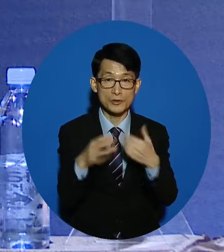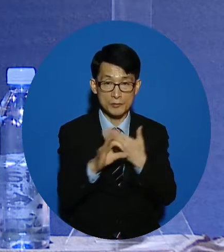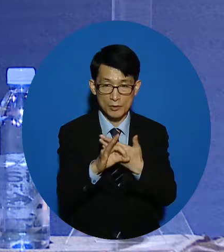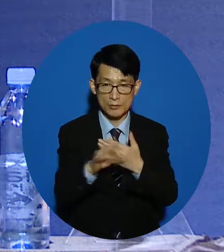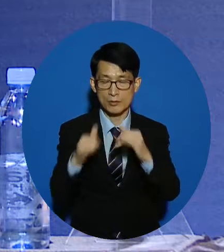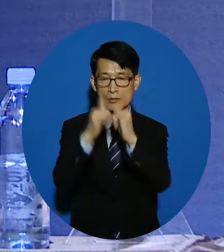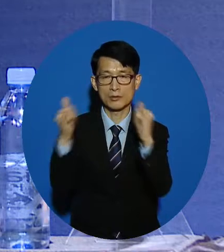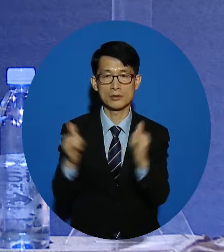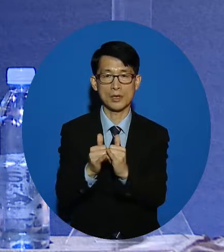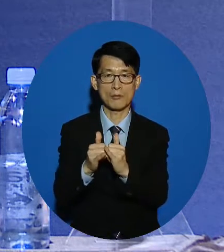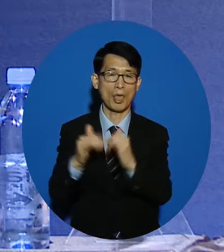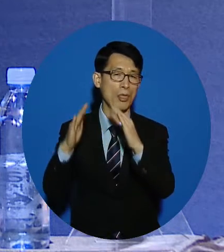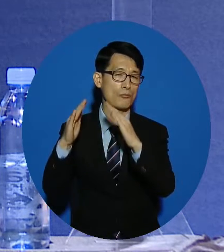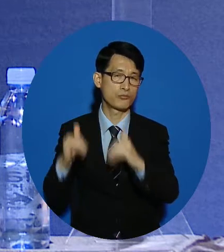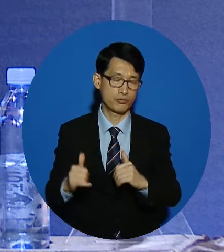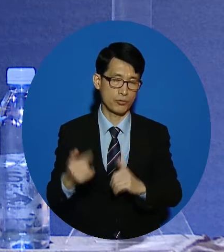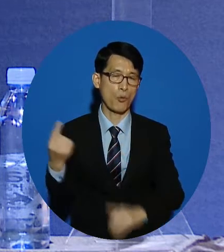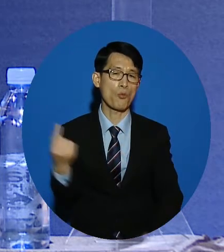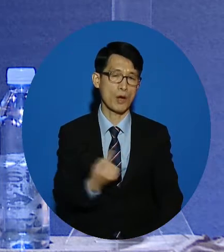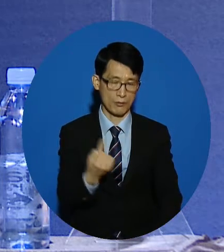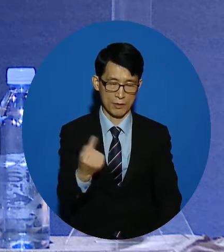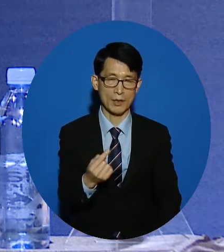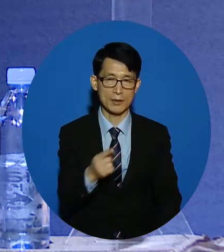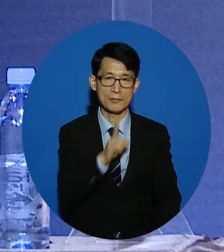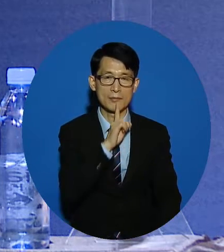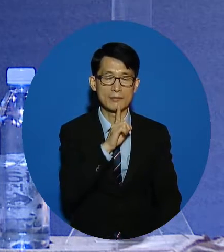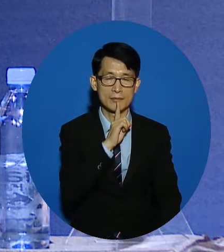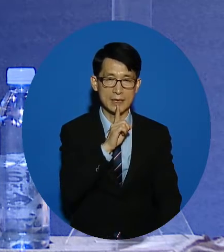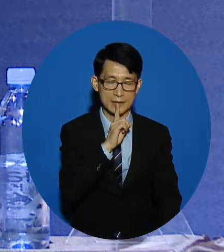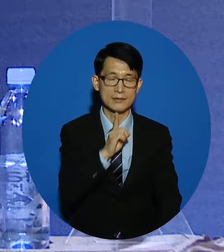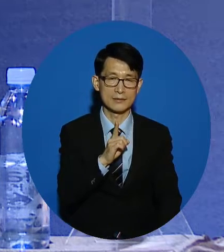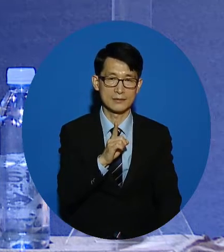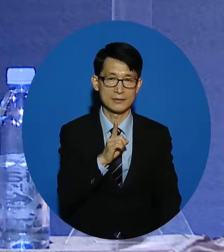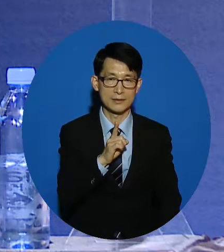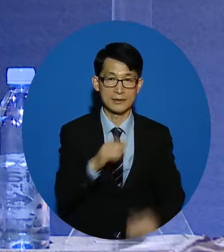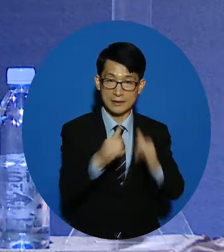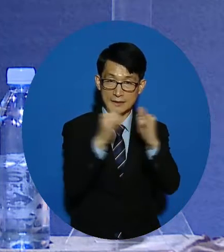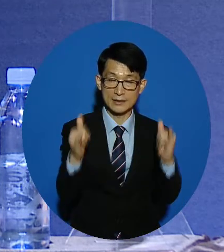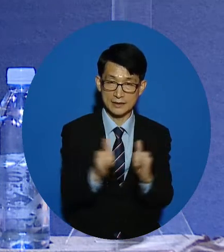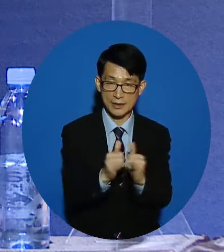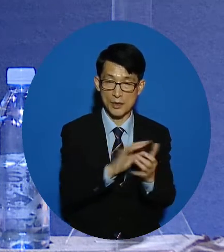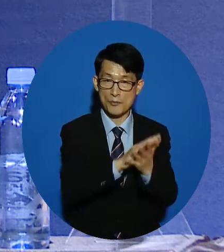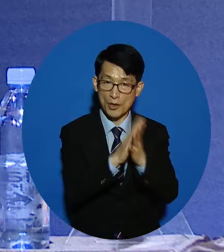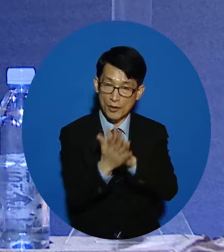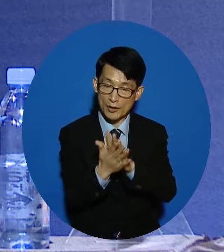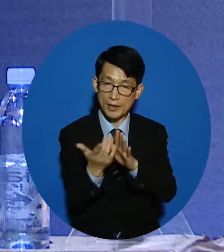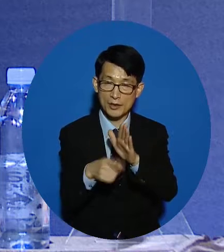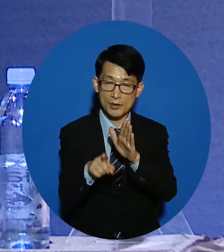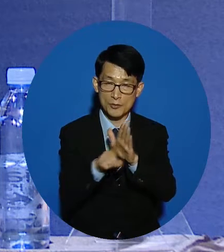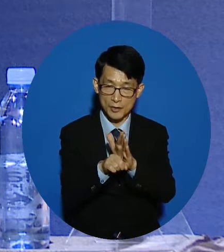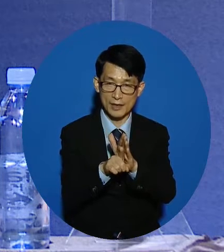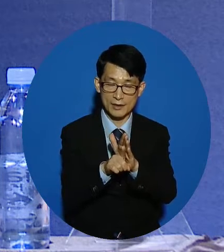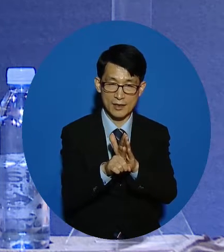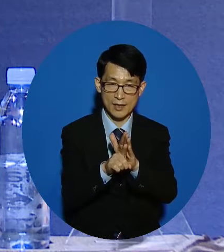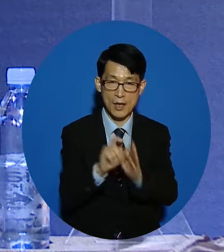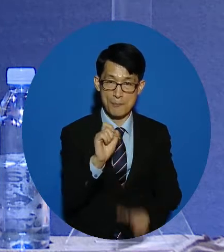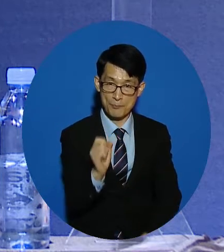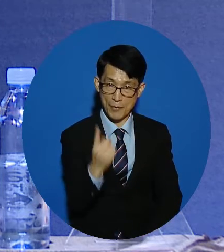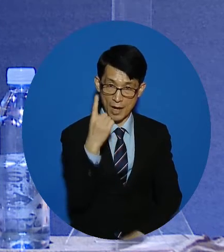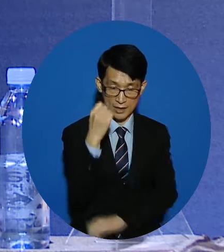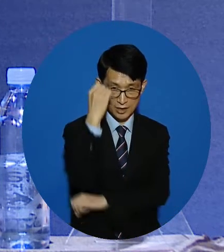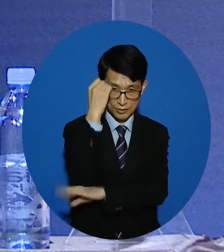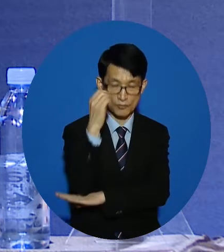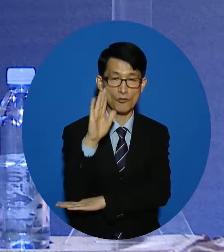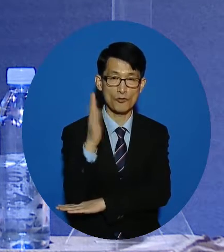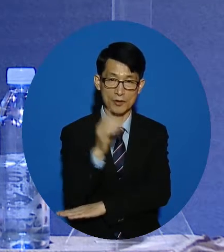어떤 힘의 주체가 될 수 있다. 그리고 사회를 변화시키는 주체가 될 수 있다라는 인식의 전환을